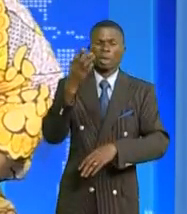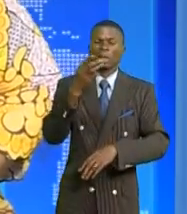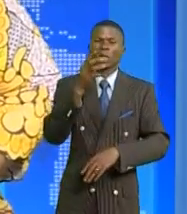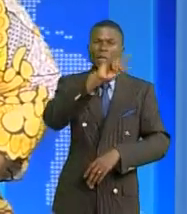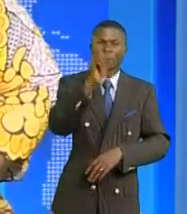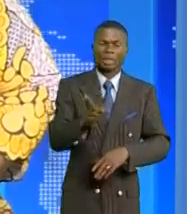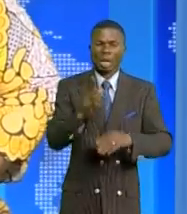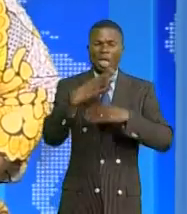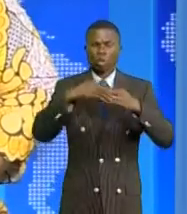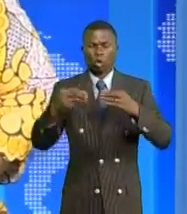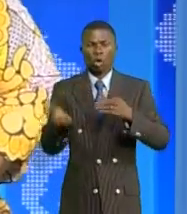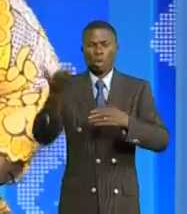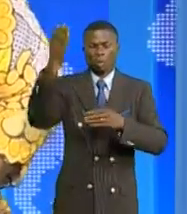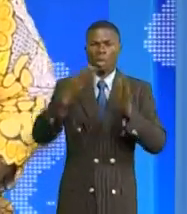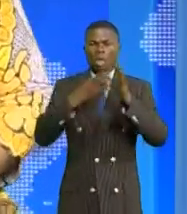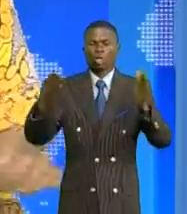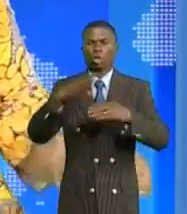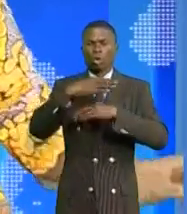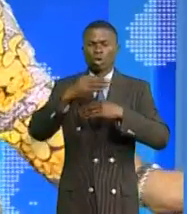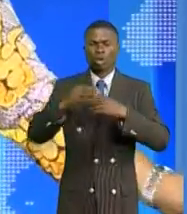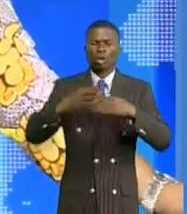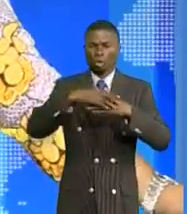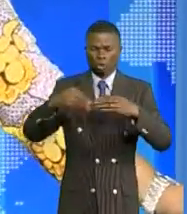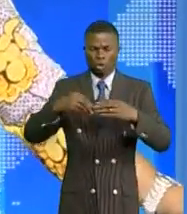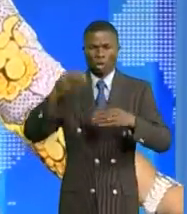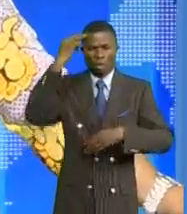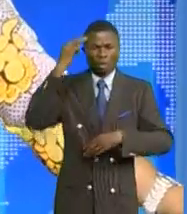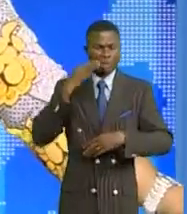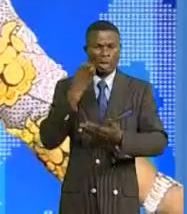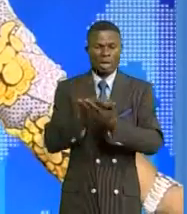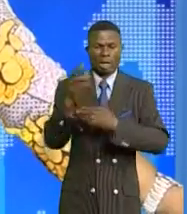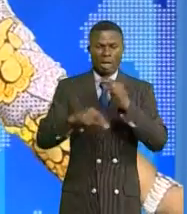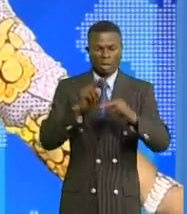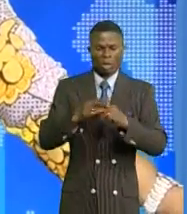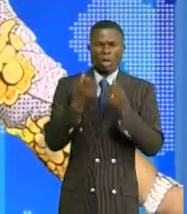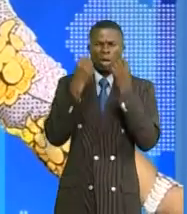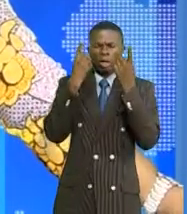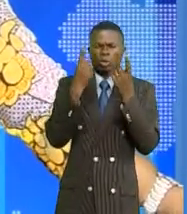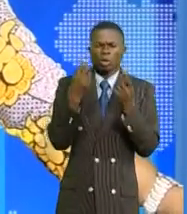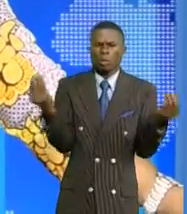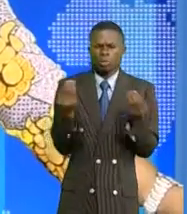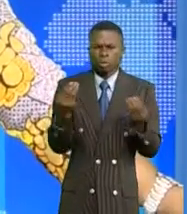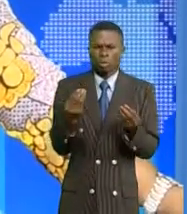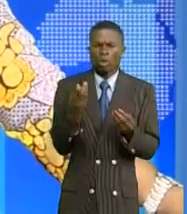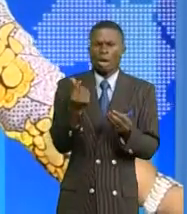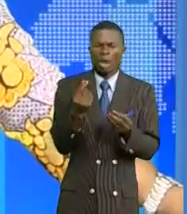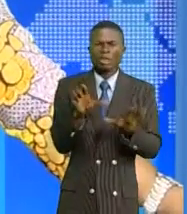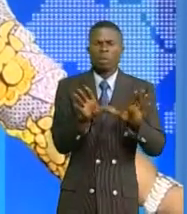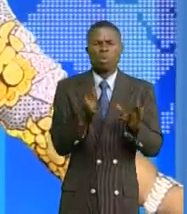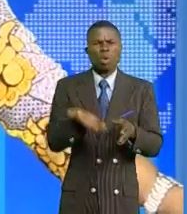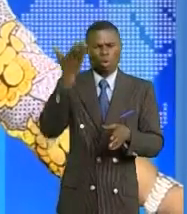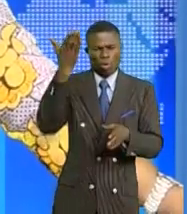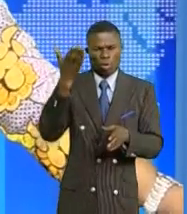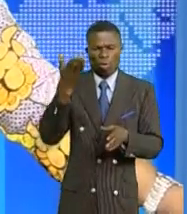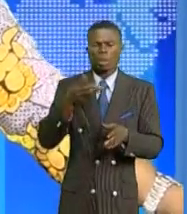le minimum. Eh bien, le ministre de l'économie nationale, Jean-Marie Kalumba, s'interroge sur cette évolution alors que le fournisseur reste le